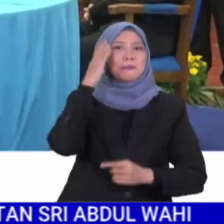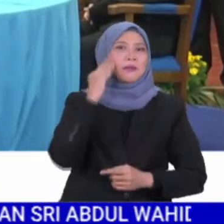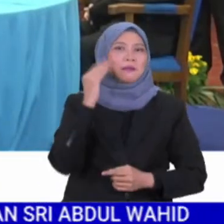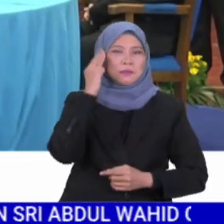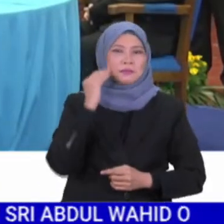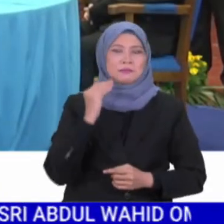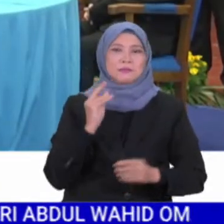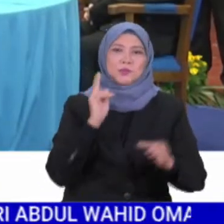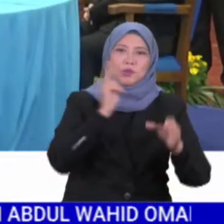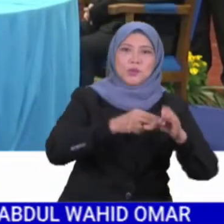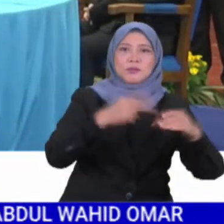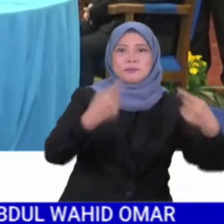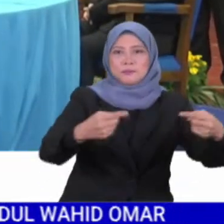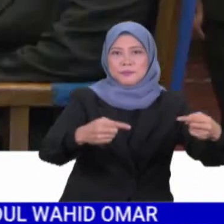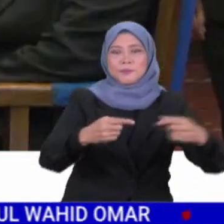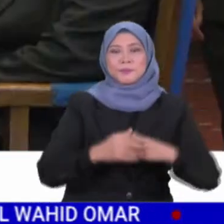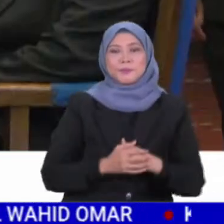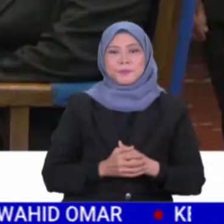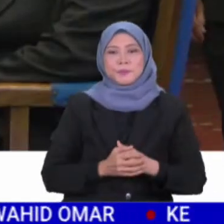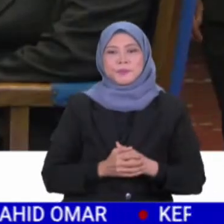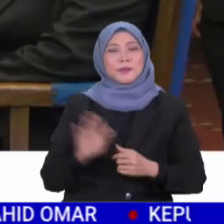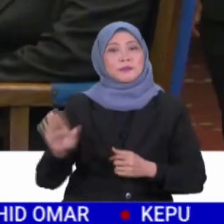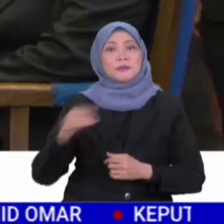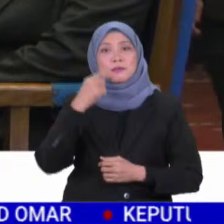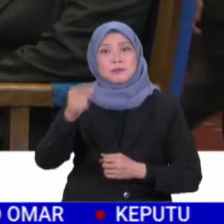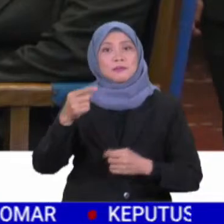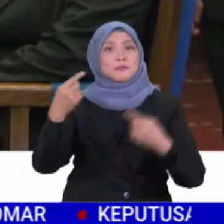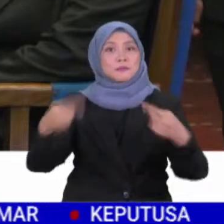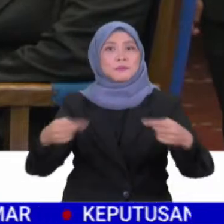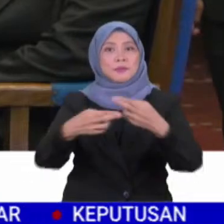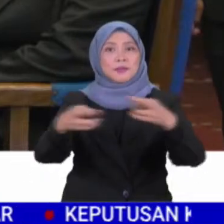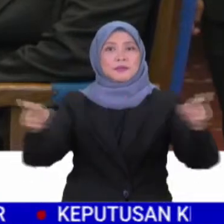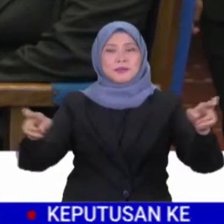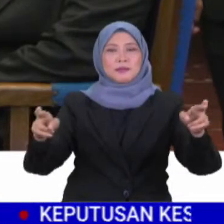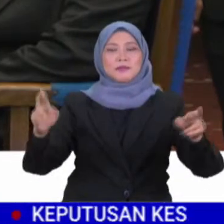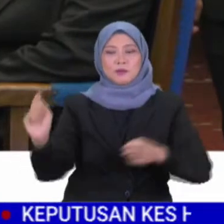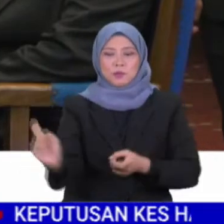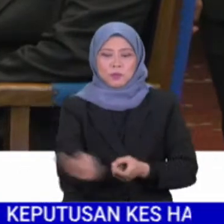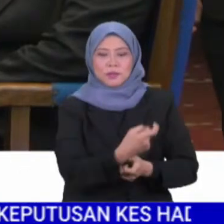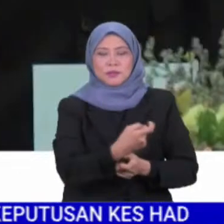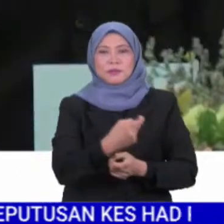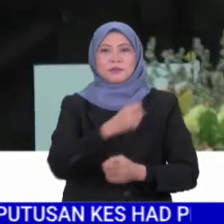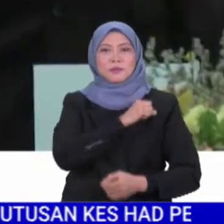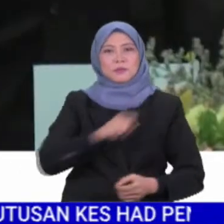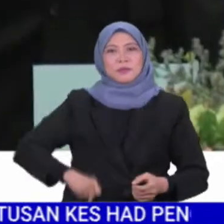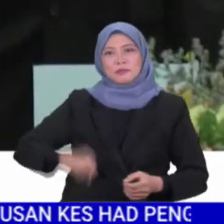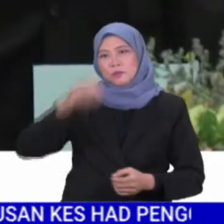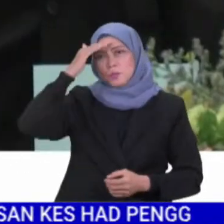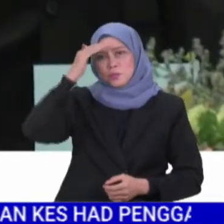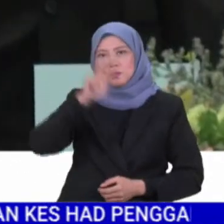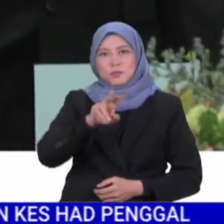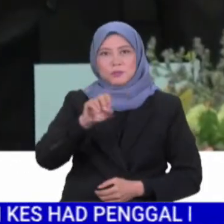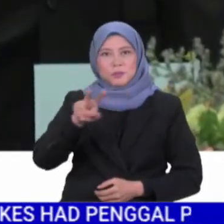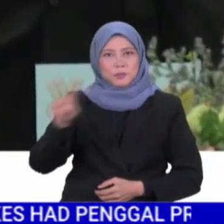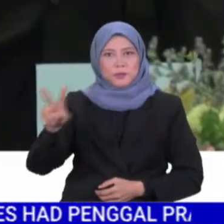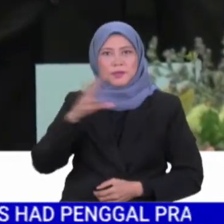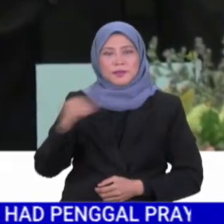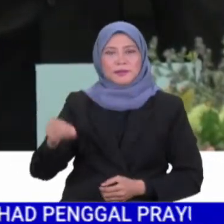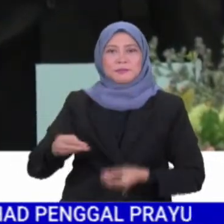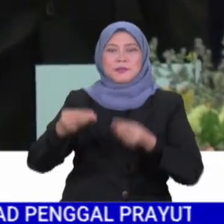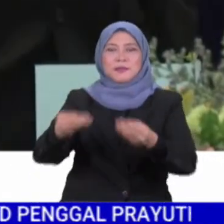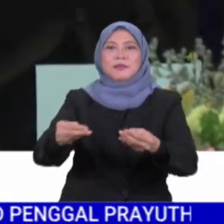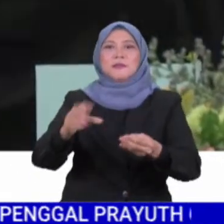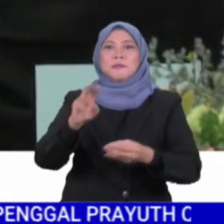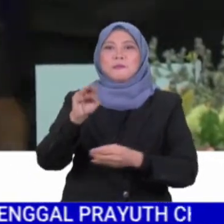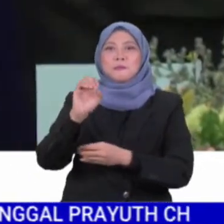Ibrahim. Beliau berkata demikian pada Majlis Pelancaran Kejohanan Hoki Piala Sultan Johor 2022 dan penyerahan mokcek